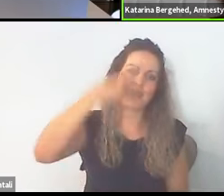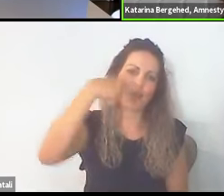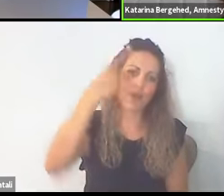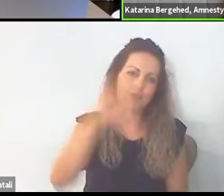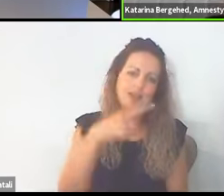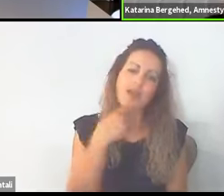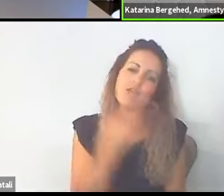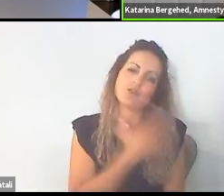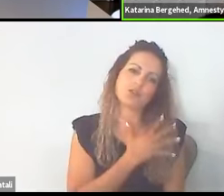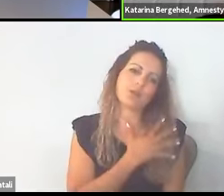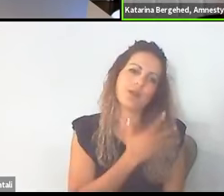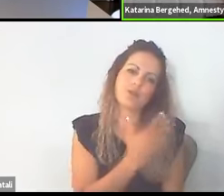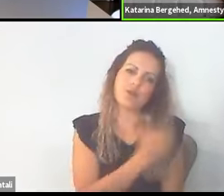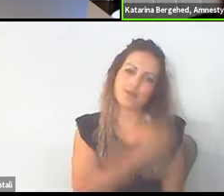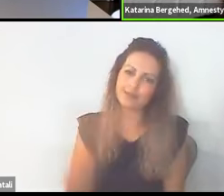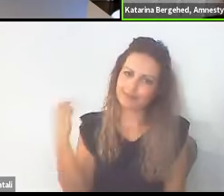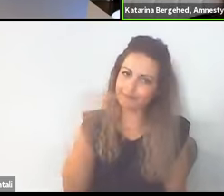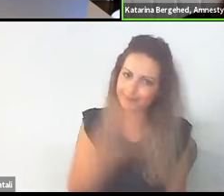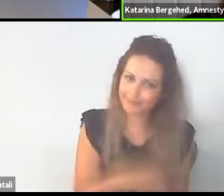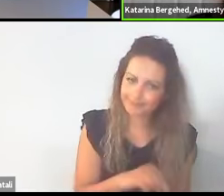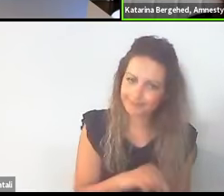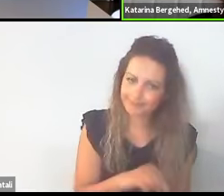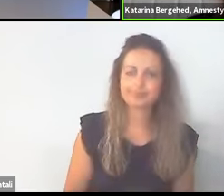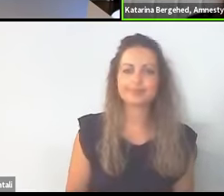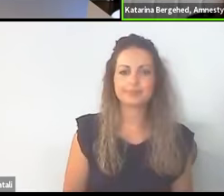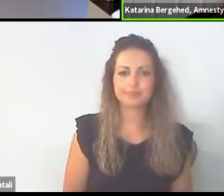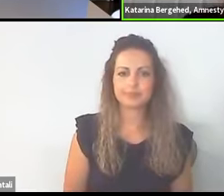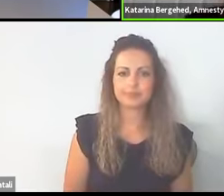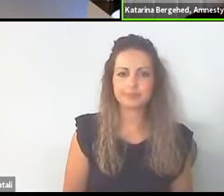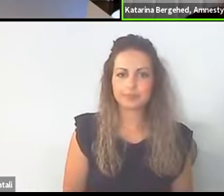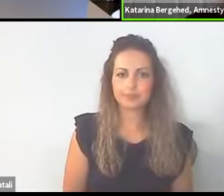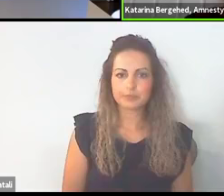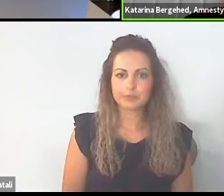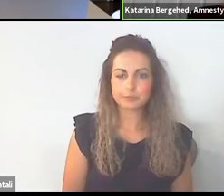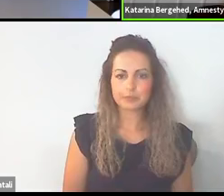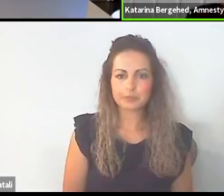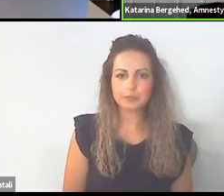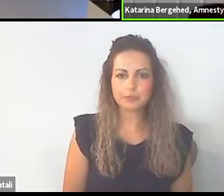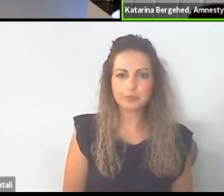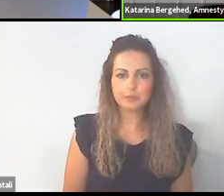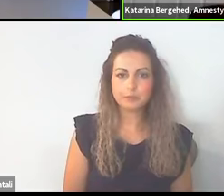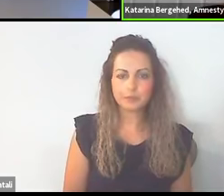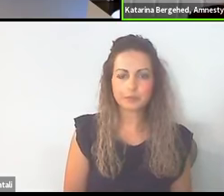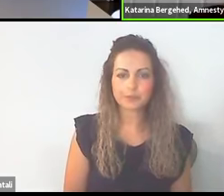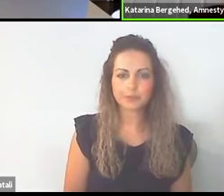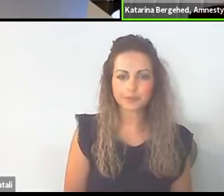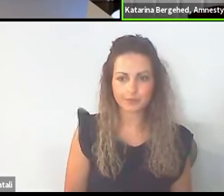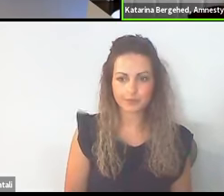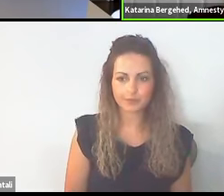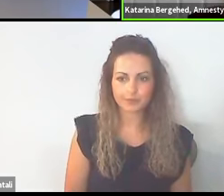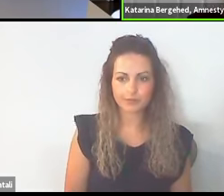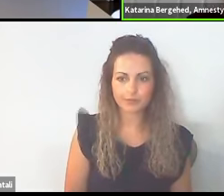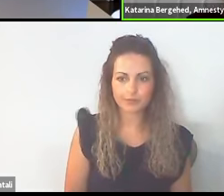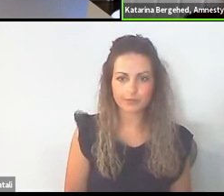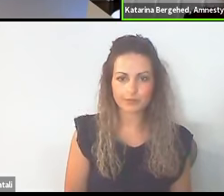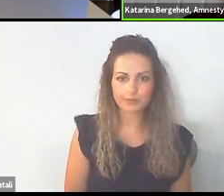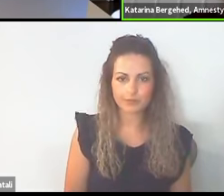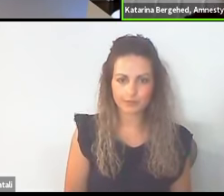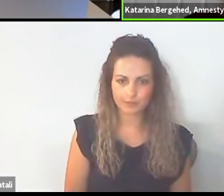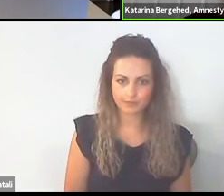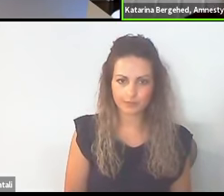And first of all, I'd like to congratulate you all on the really important